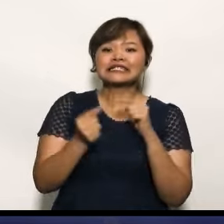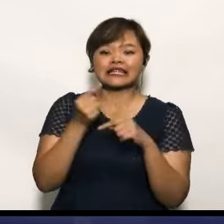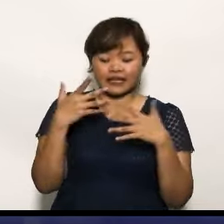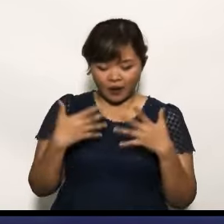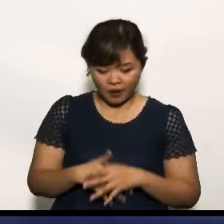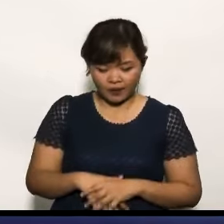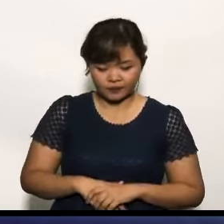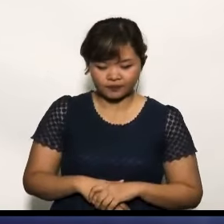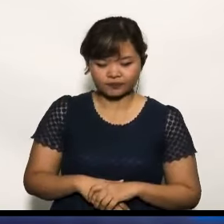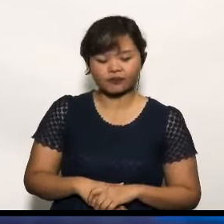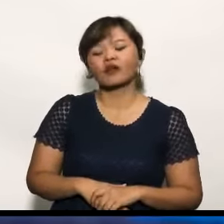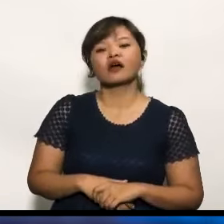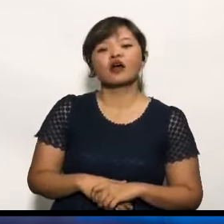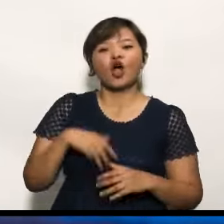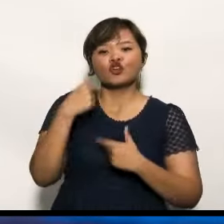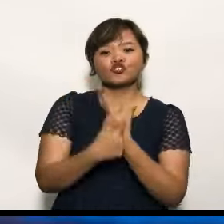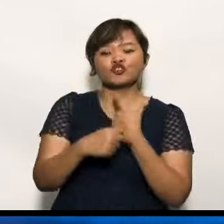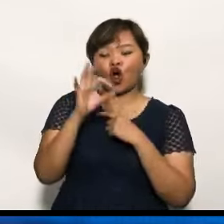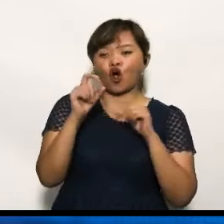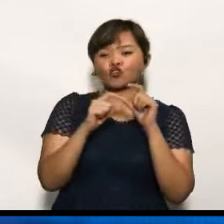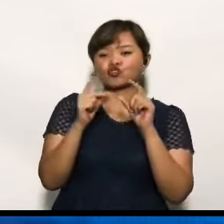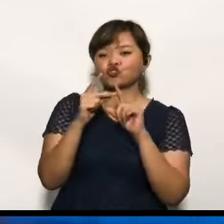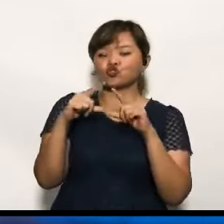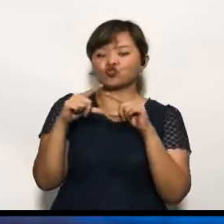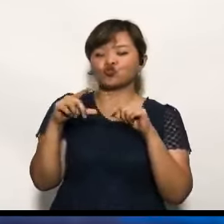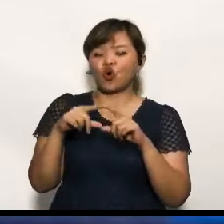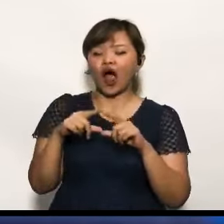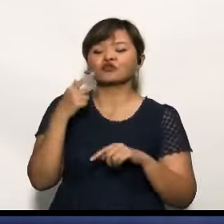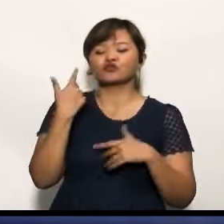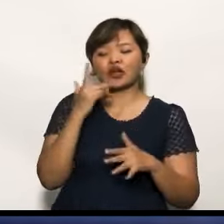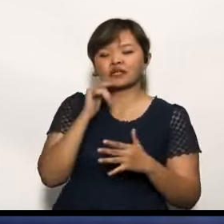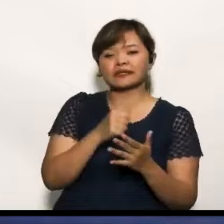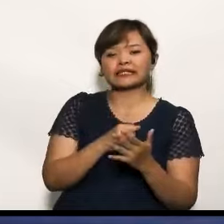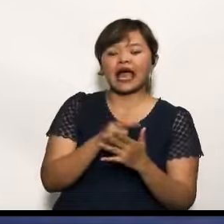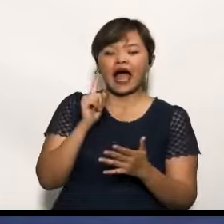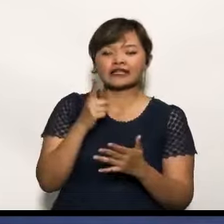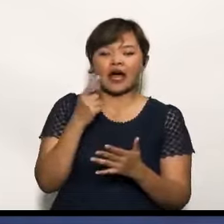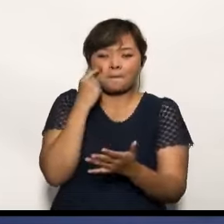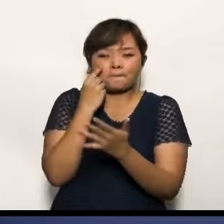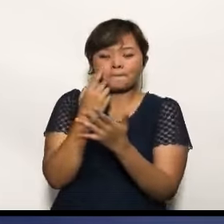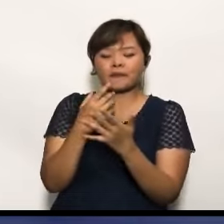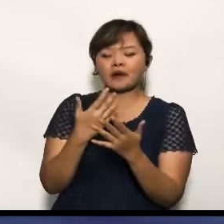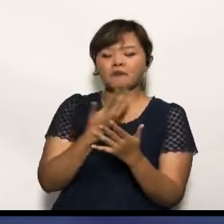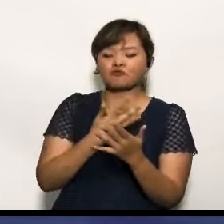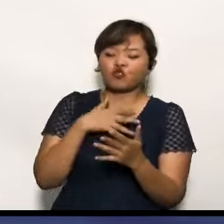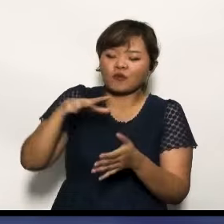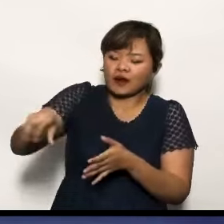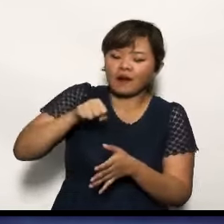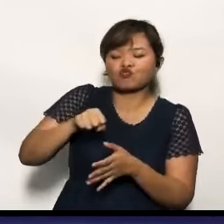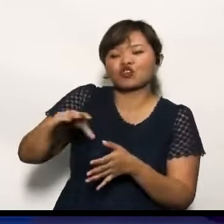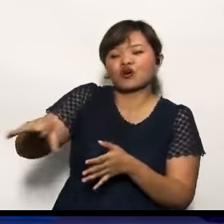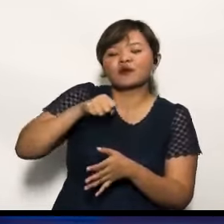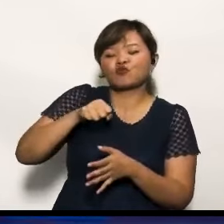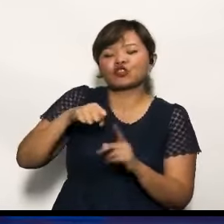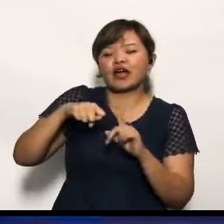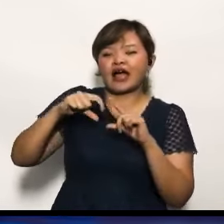itu sudah melakukan penaklukan, conquering tanah Kanaan dan